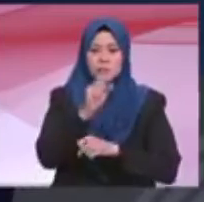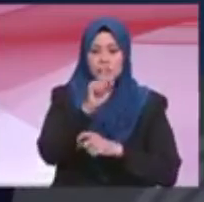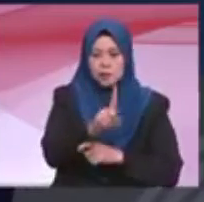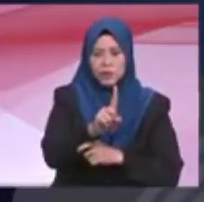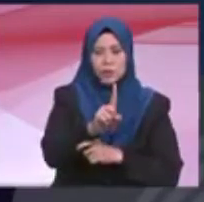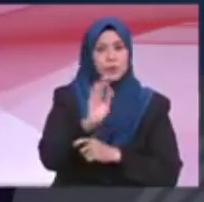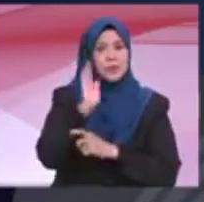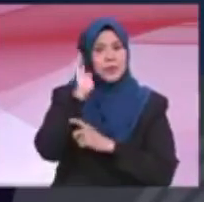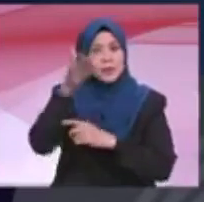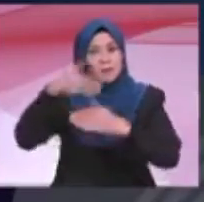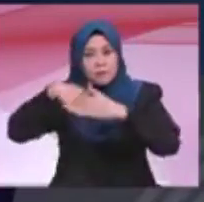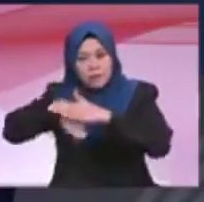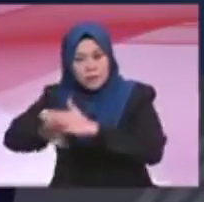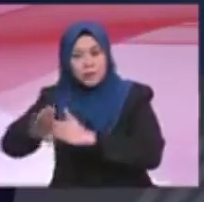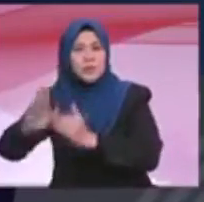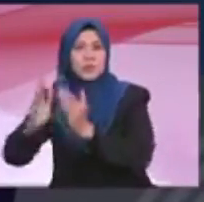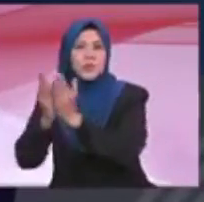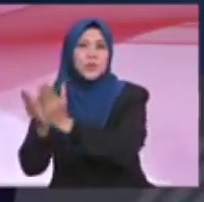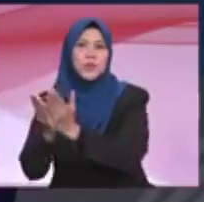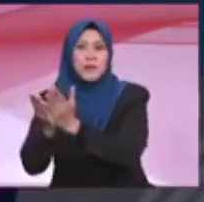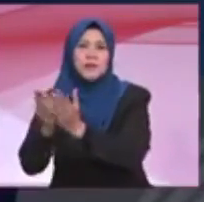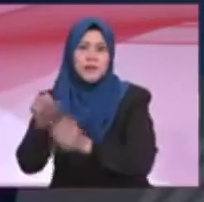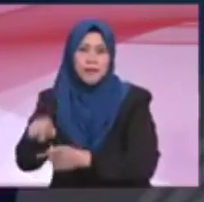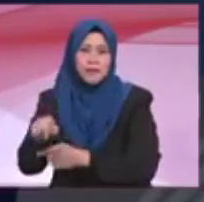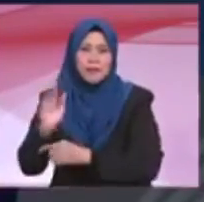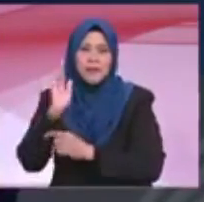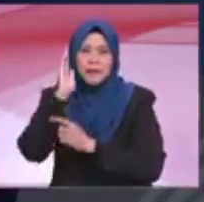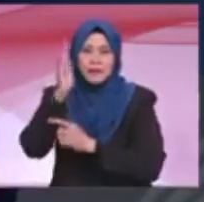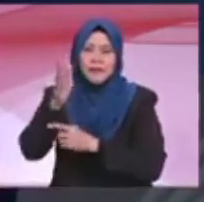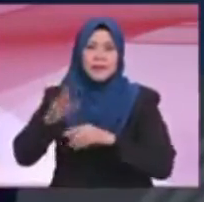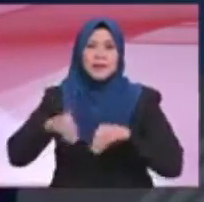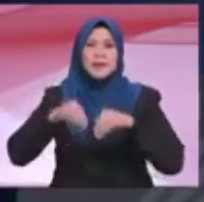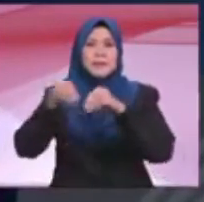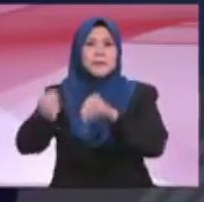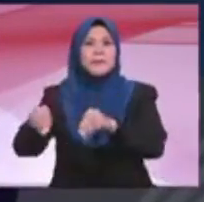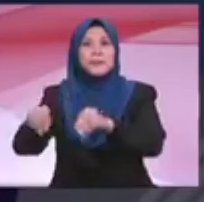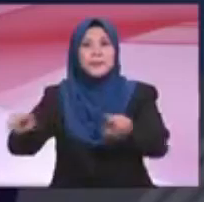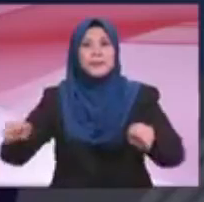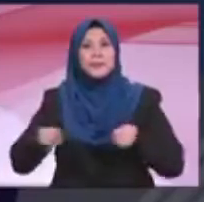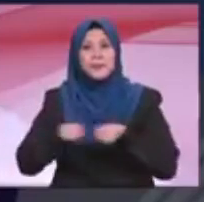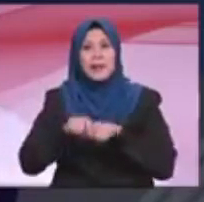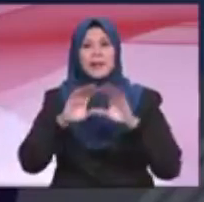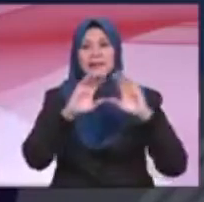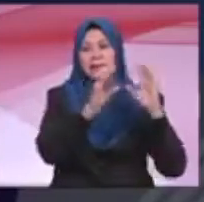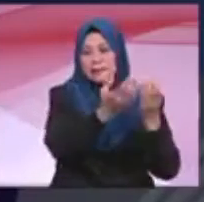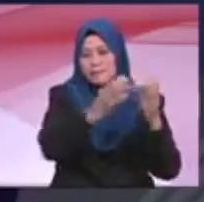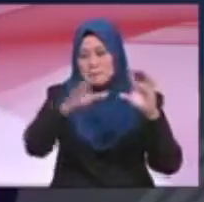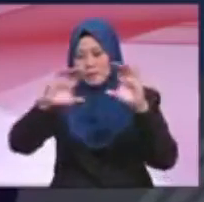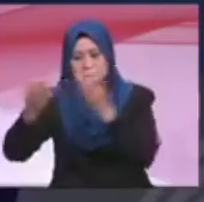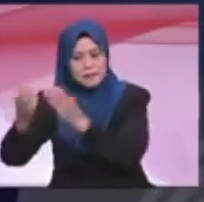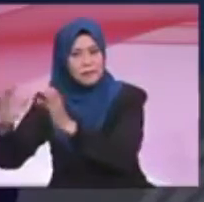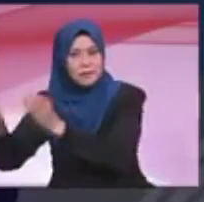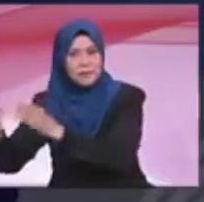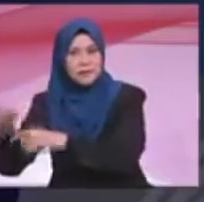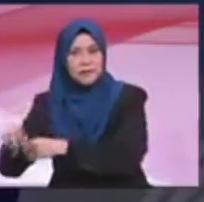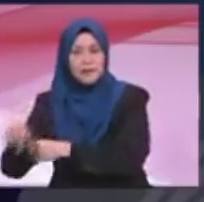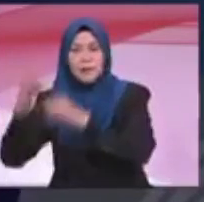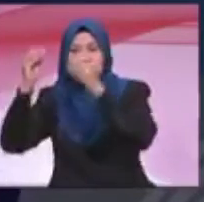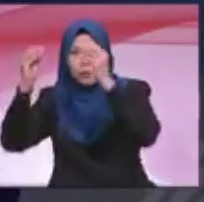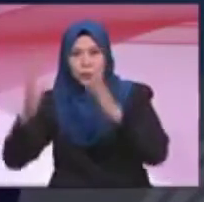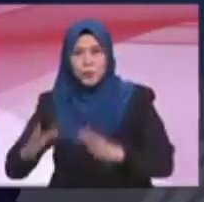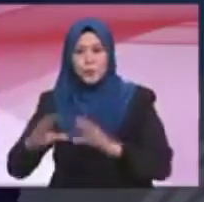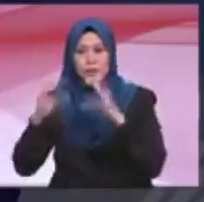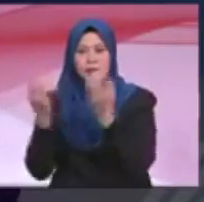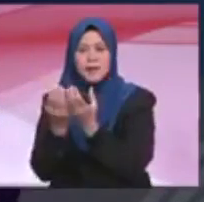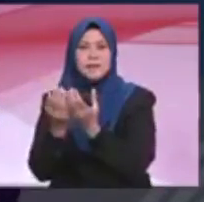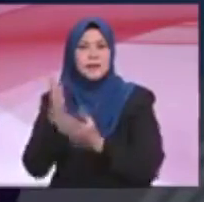ke sekolah. Berdasarkan senarai ini, murid akan ditempatkan di dalam kelas-kelas tertentu dan guru kelas insya-Allah